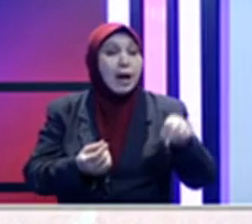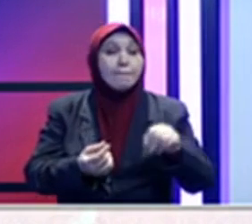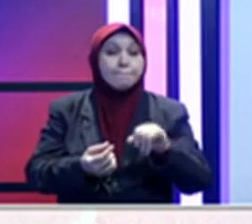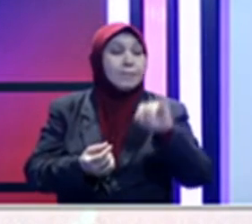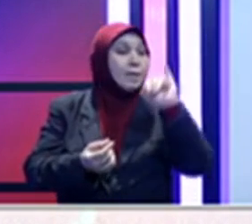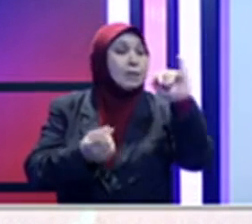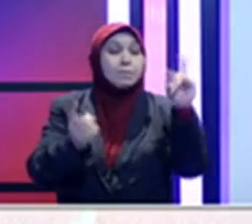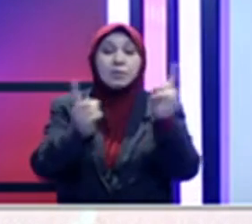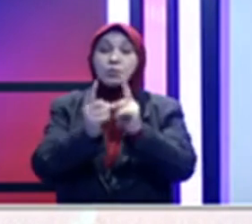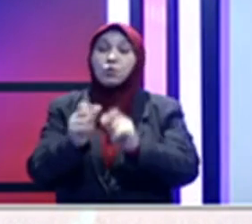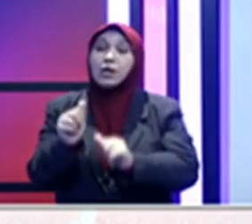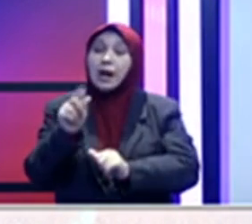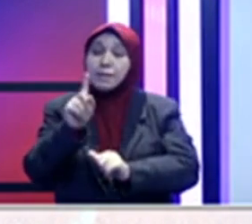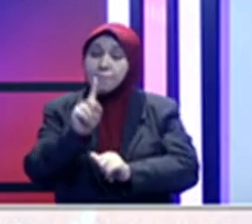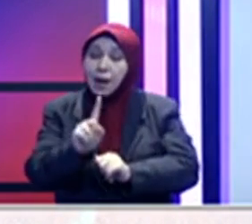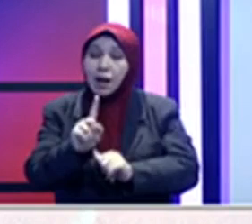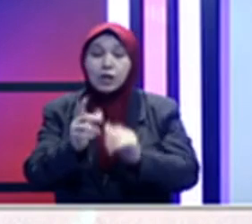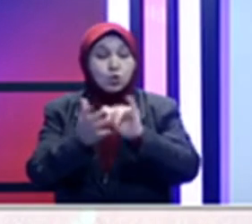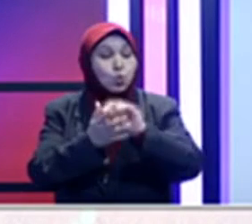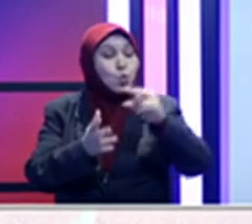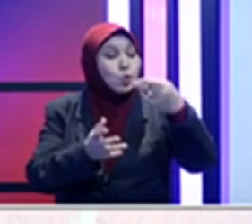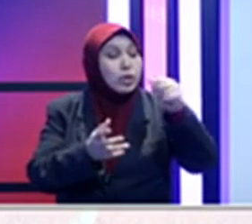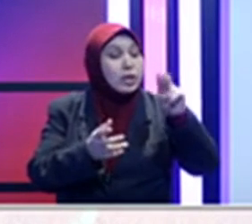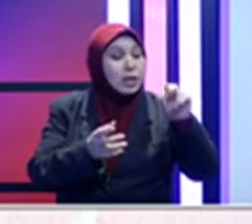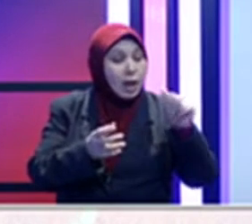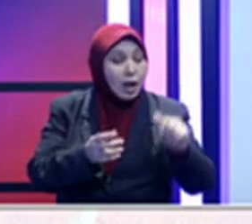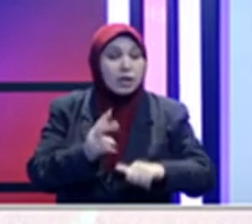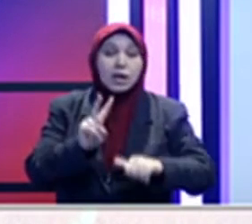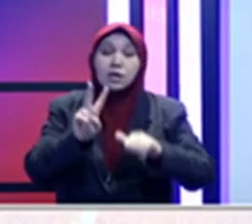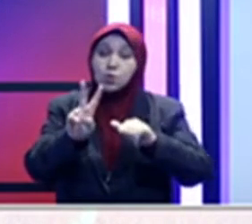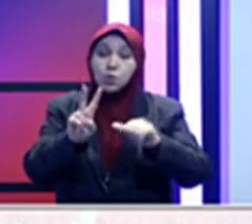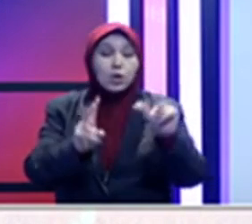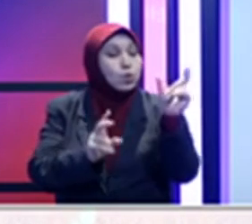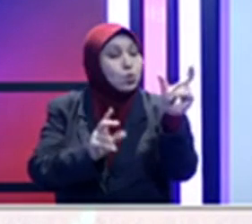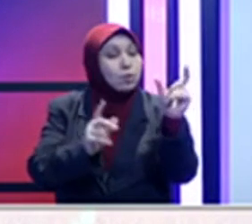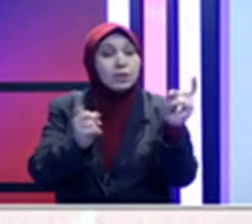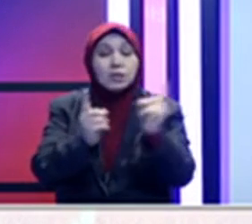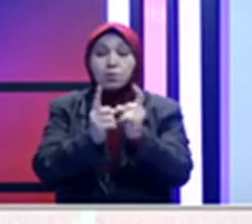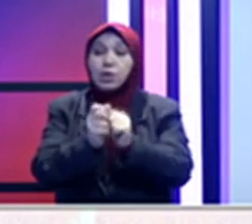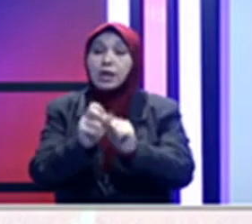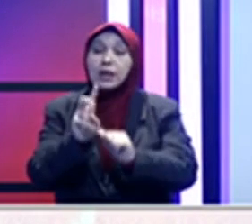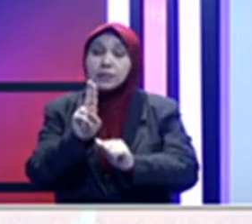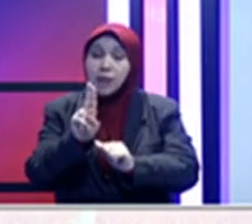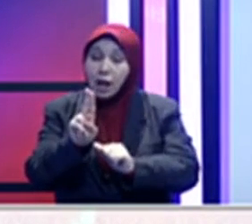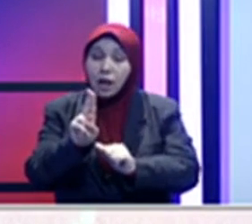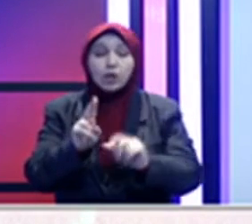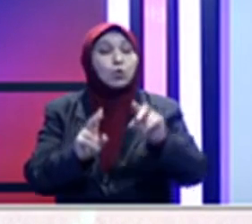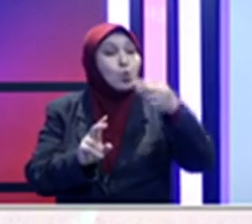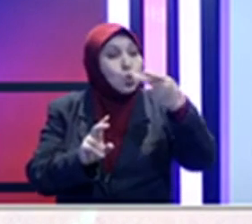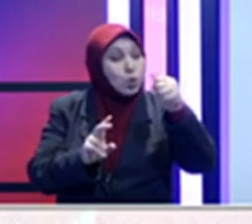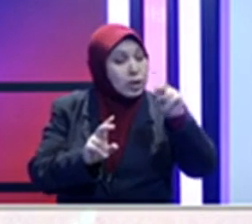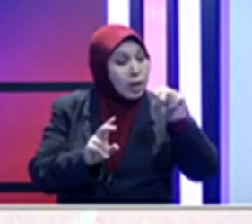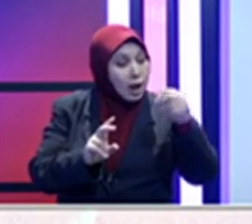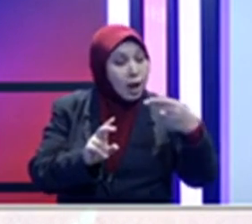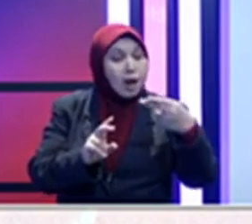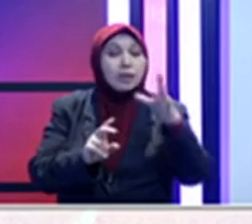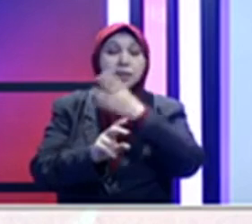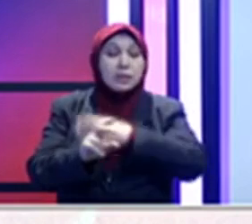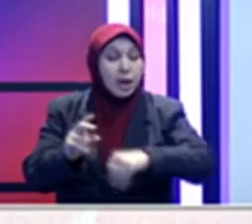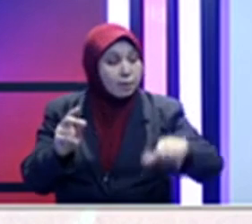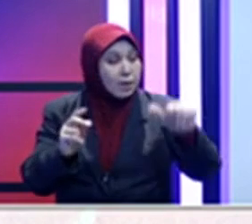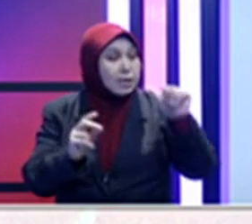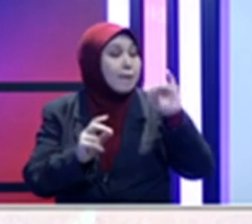bertemu mengabarkan Dragon Oh dah oke yang kedua Nun bertemu dengan tak punah juga yang ketiga